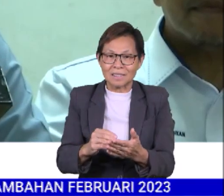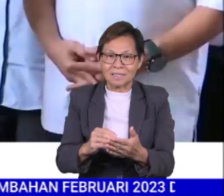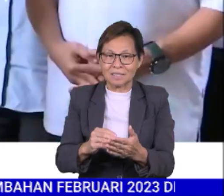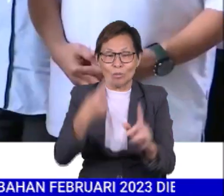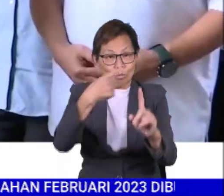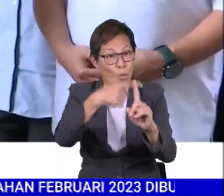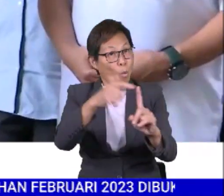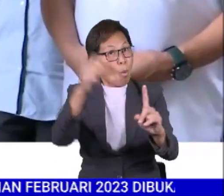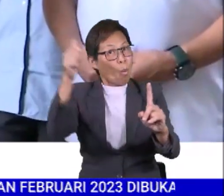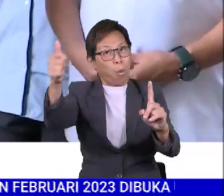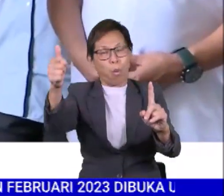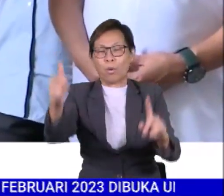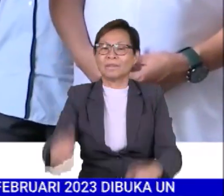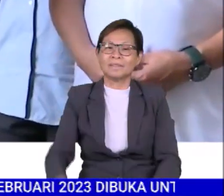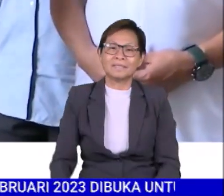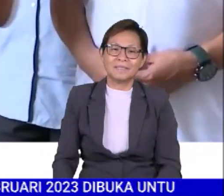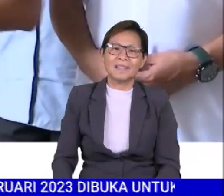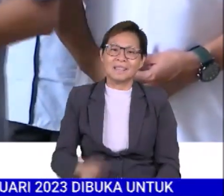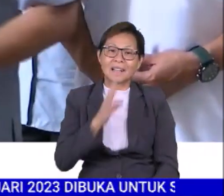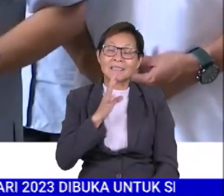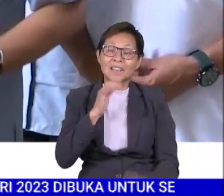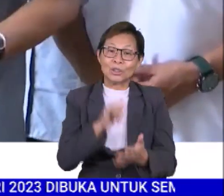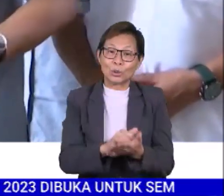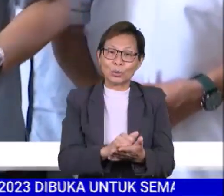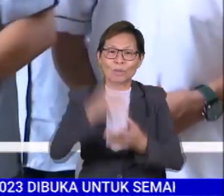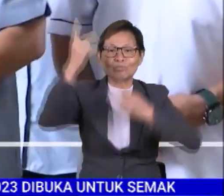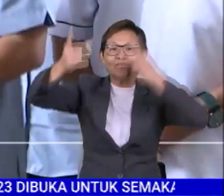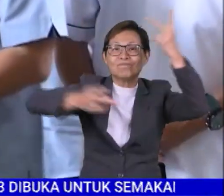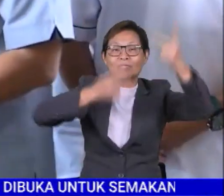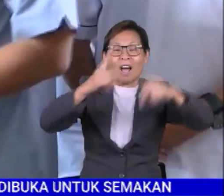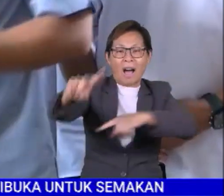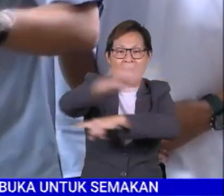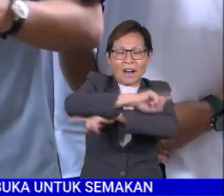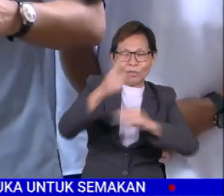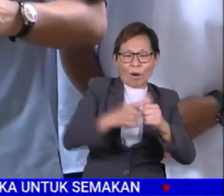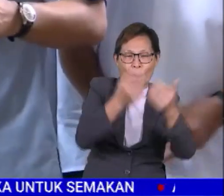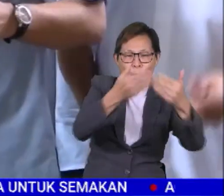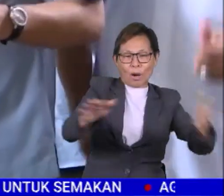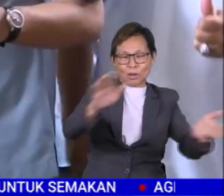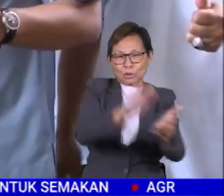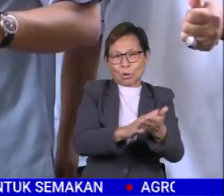yang besar. Beliau berkata demikian selepas lawatan hari pertama